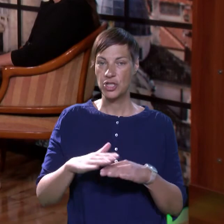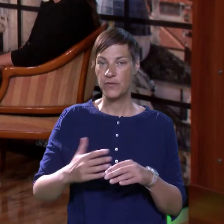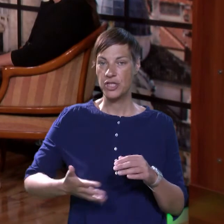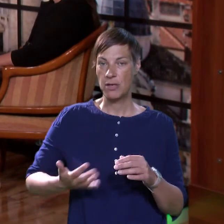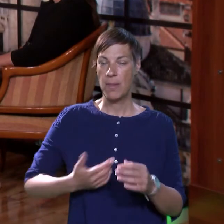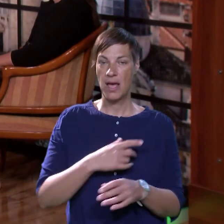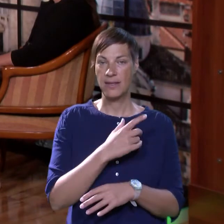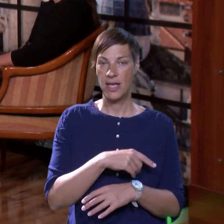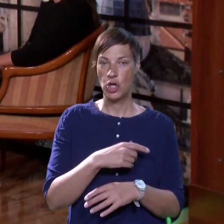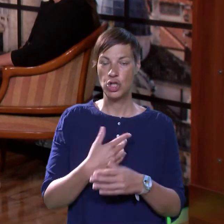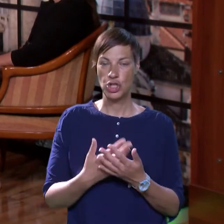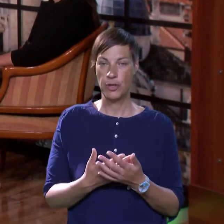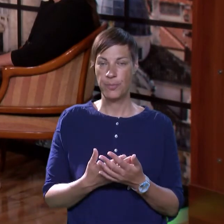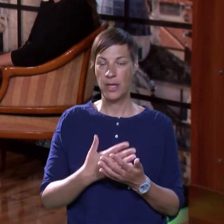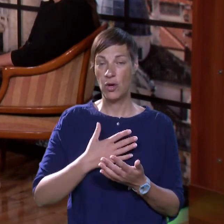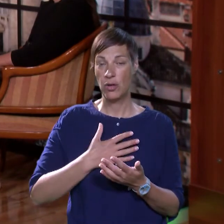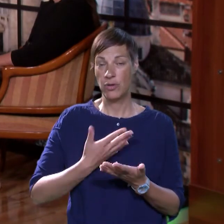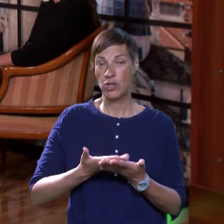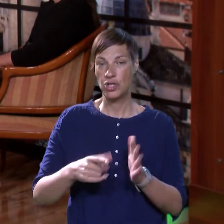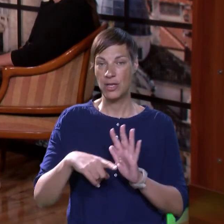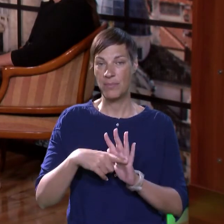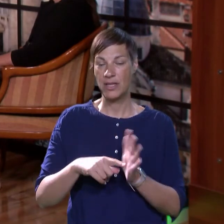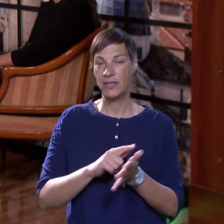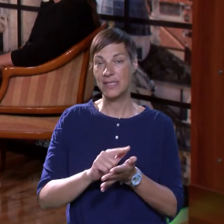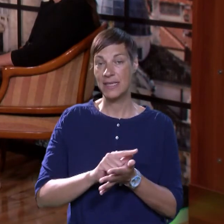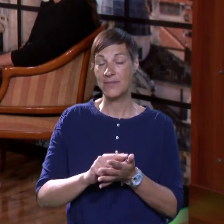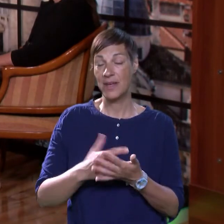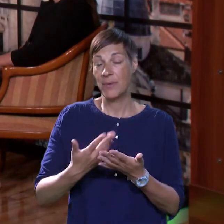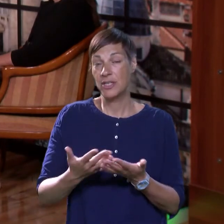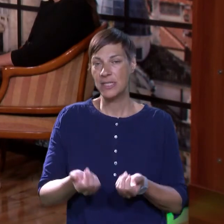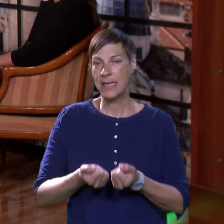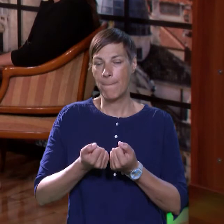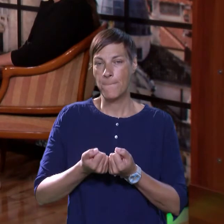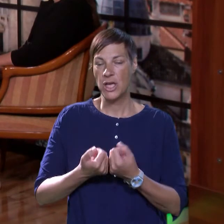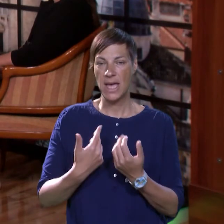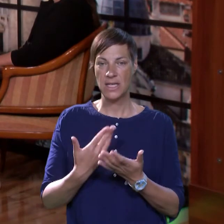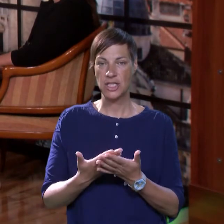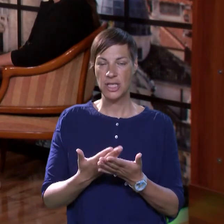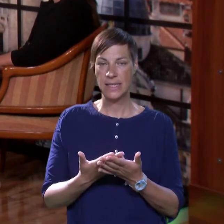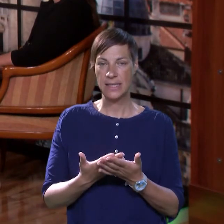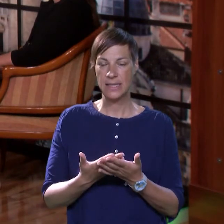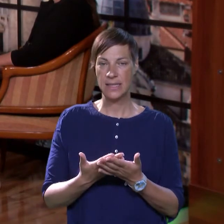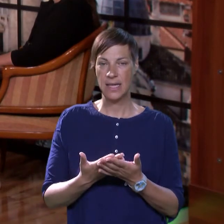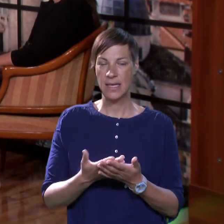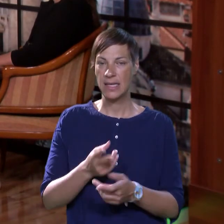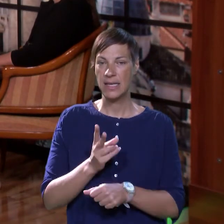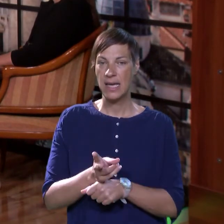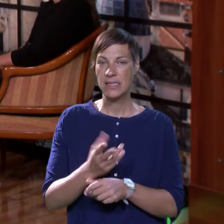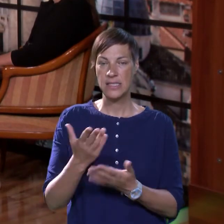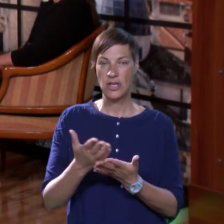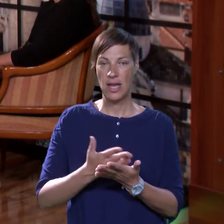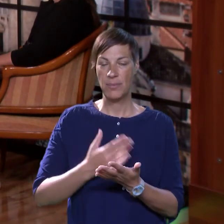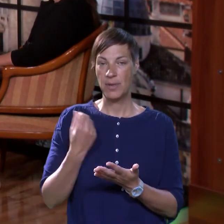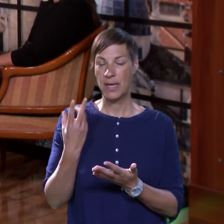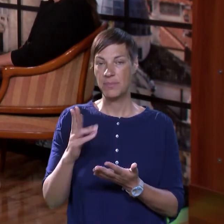više mladi ljudi. Ono što nam nedostaje, a s vremenom će se valjda i to pojačati, je taj u stvari famozni nacionalni